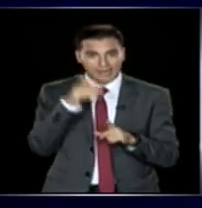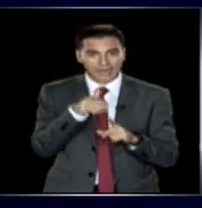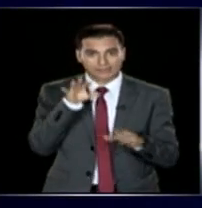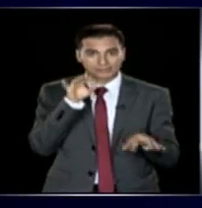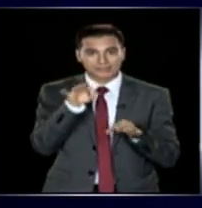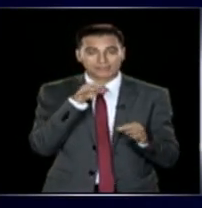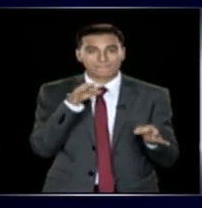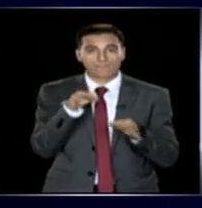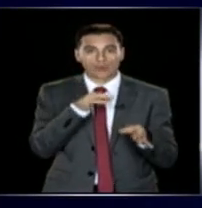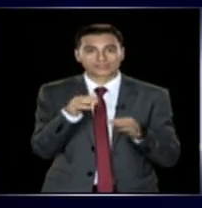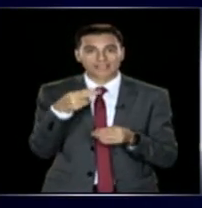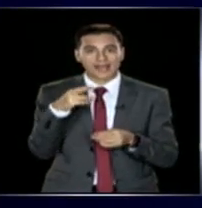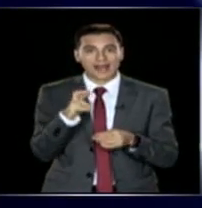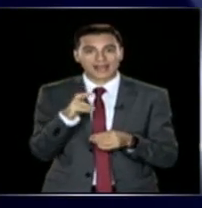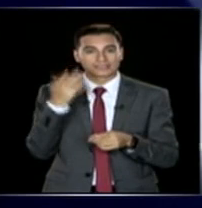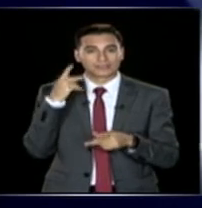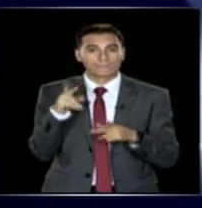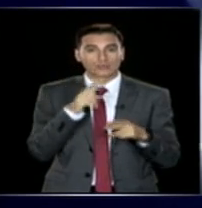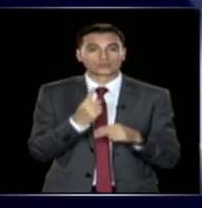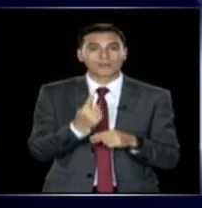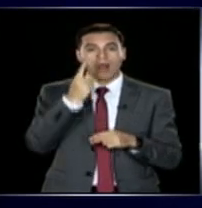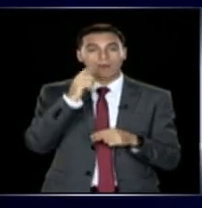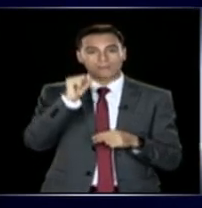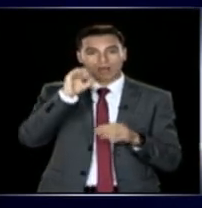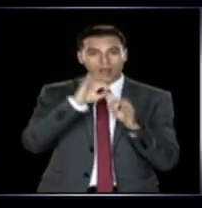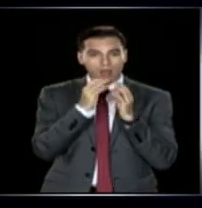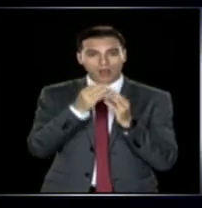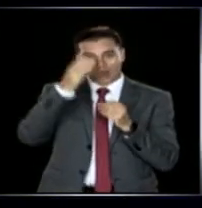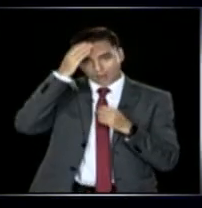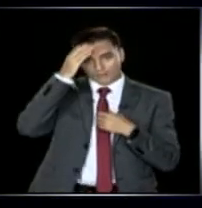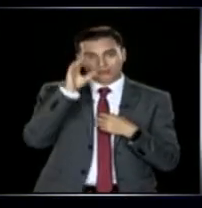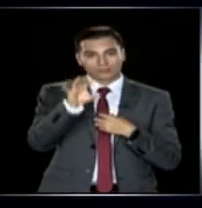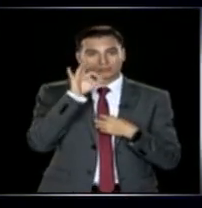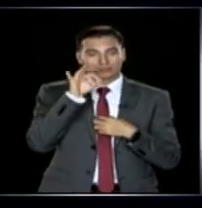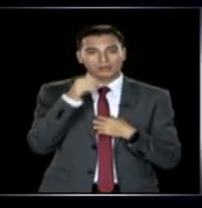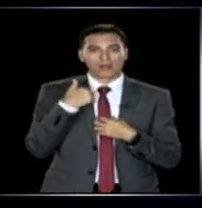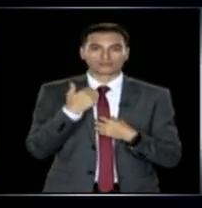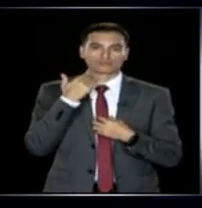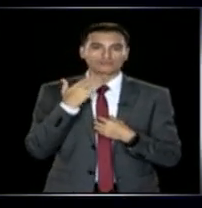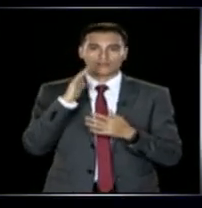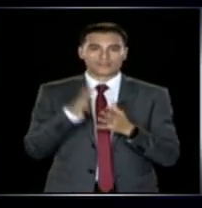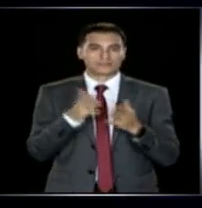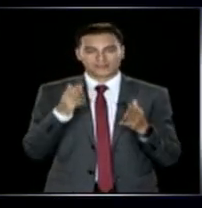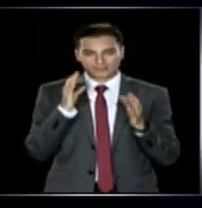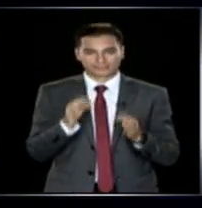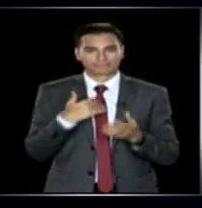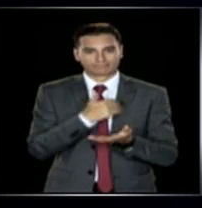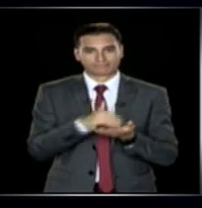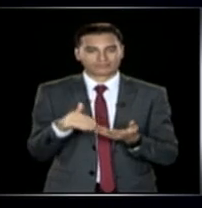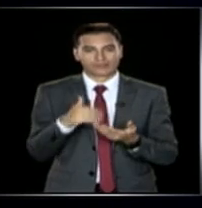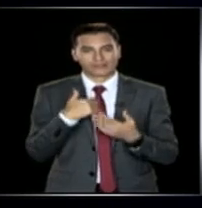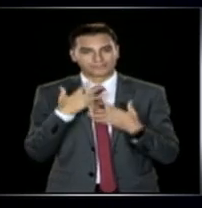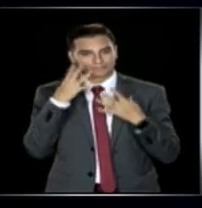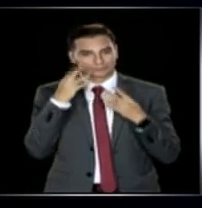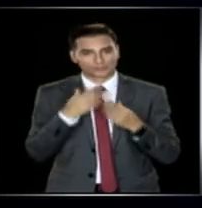مع المهندس عز من موسم الاول عباقرة العائلات. والله دي حاجة تشرفني اولا، وانا بالنسبة لي كانت حاجة يعني